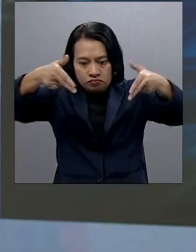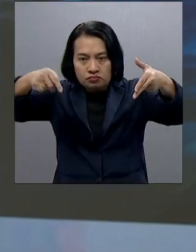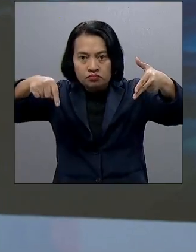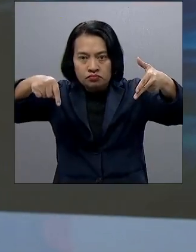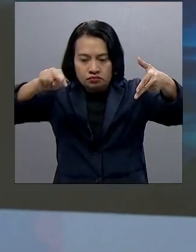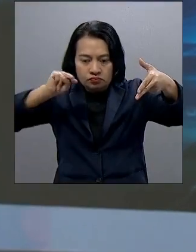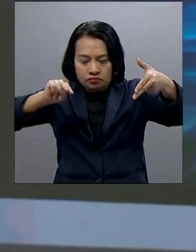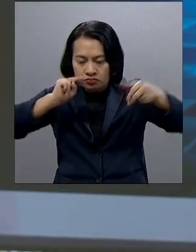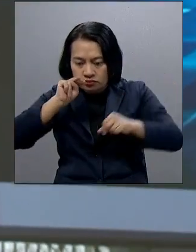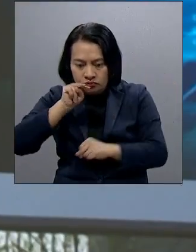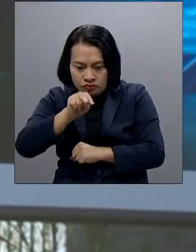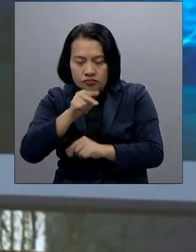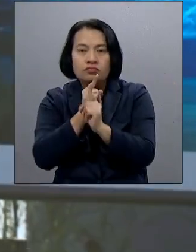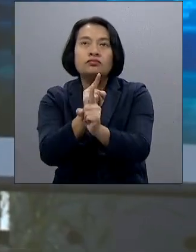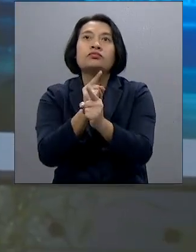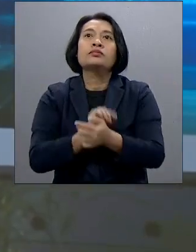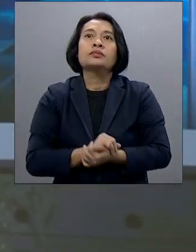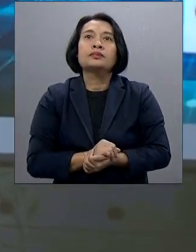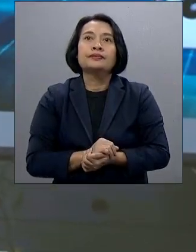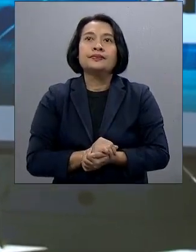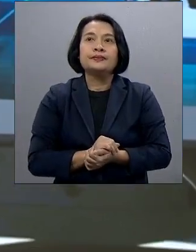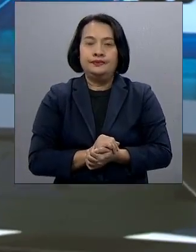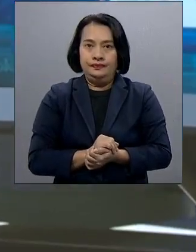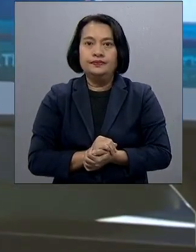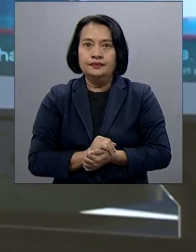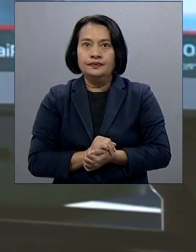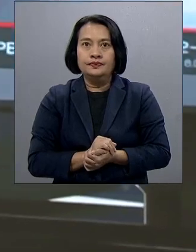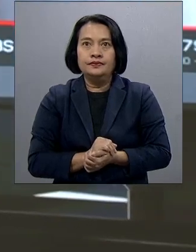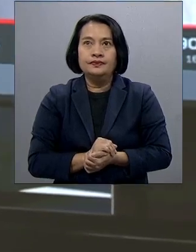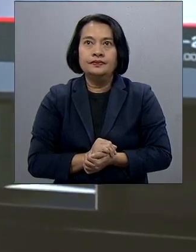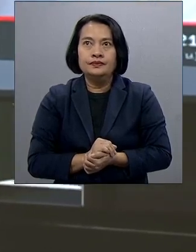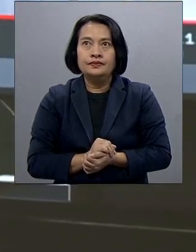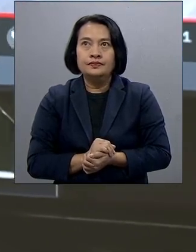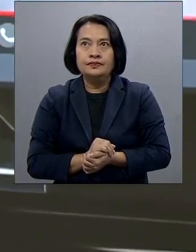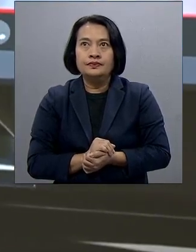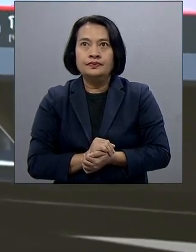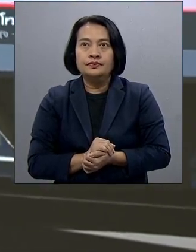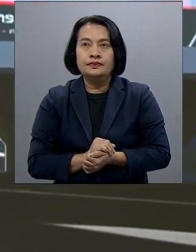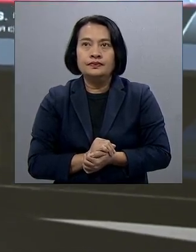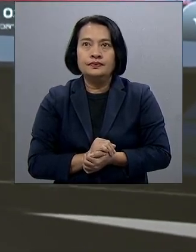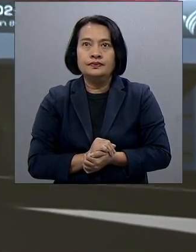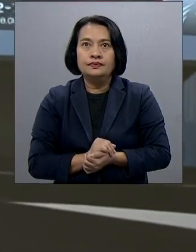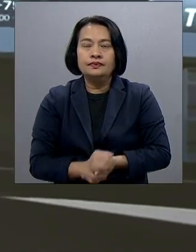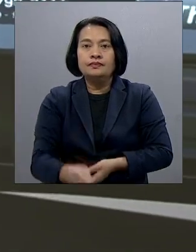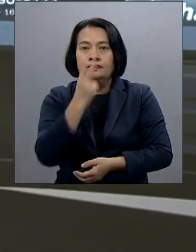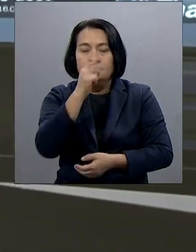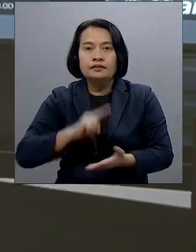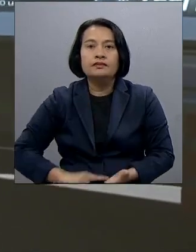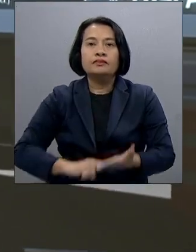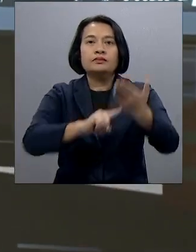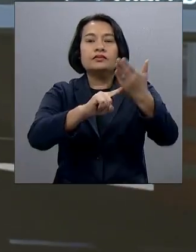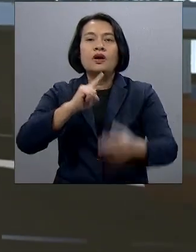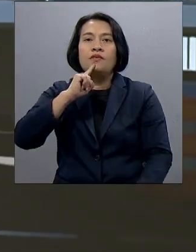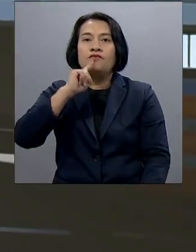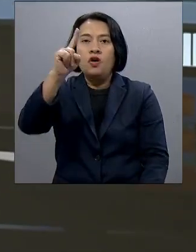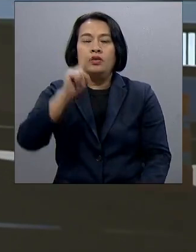ะคุณผู้ชมความทุกข์ใจเรื่องต่อไปเลยนะคะอันนี้เป็นเรื่องของคดีความค่ะที่มีผู้ร้องรายหนึ่งนะคะมา